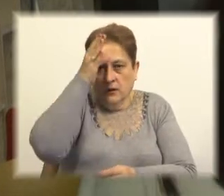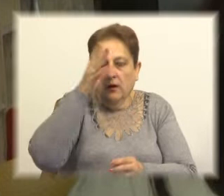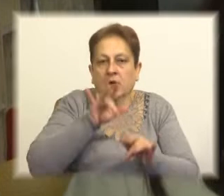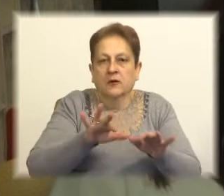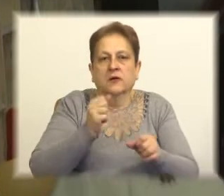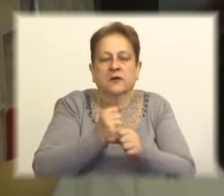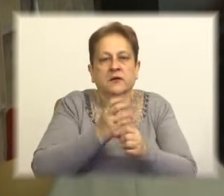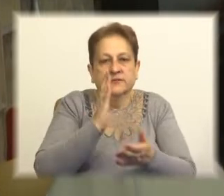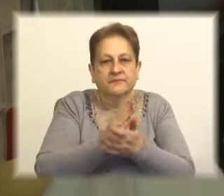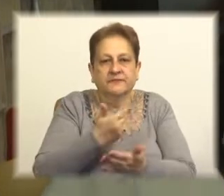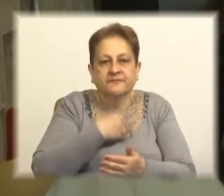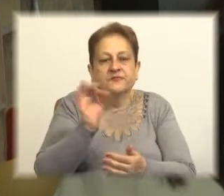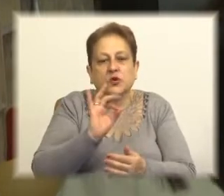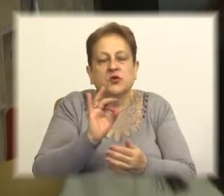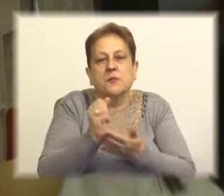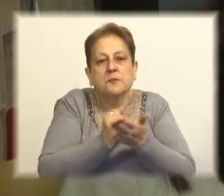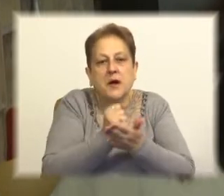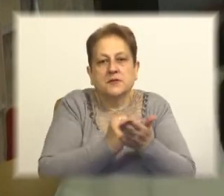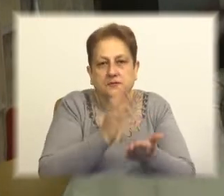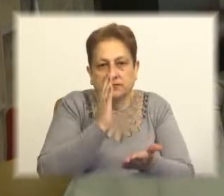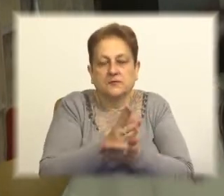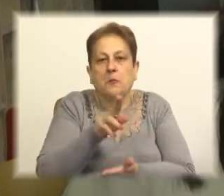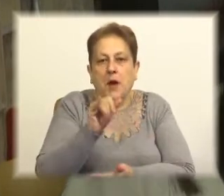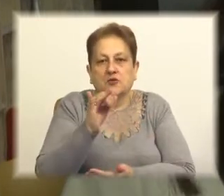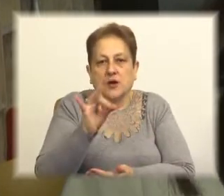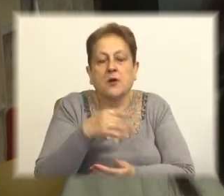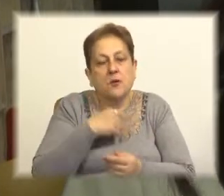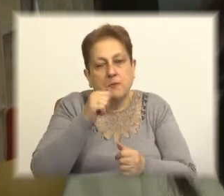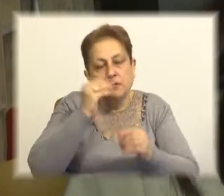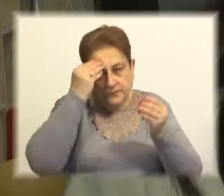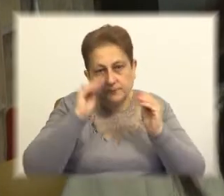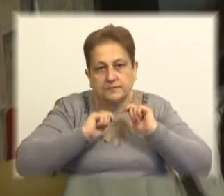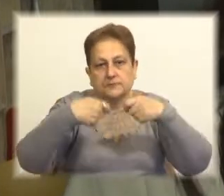գործընթացը, ունենալով մենք որոշակի պաշար, փորձենք փորձի փոխանակում իրականացնենք,